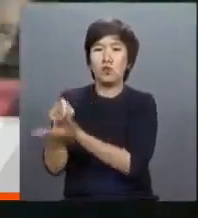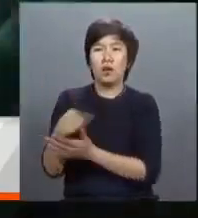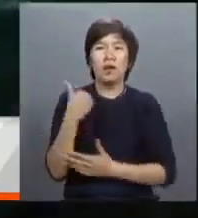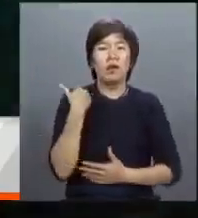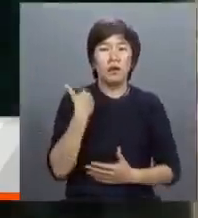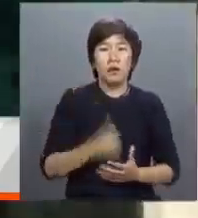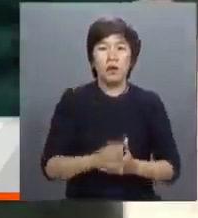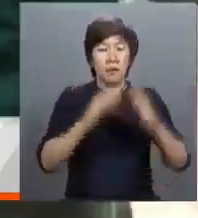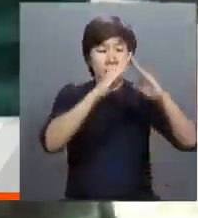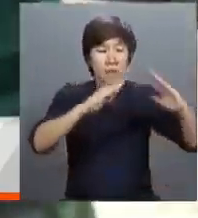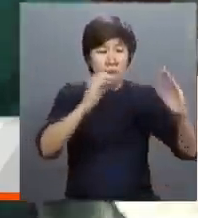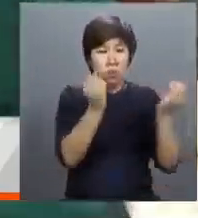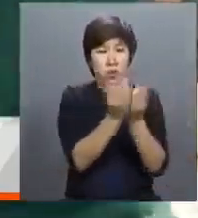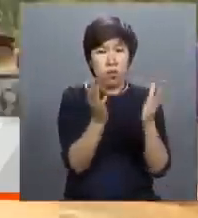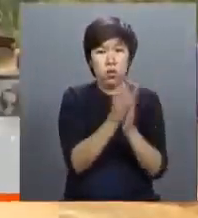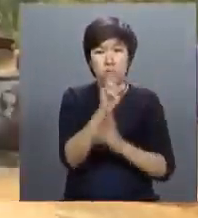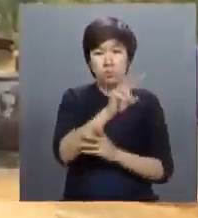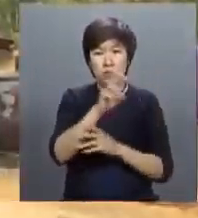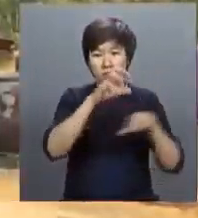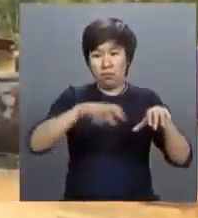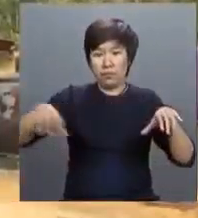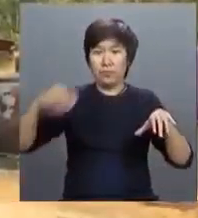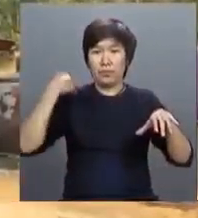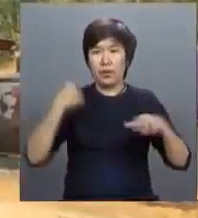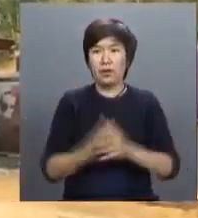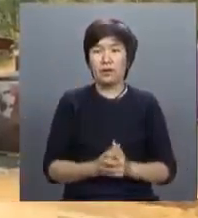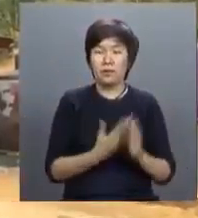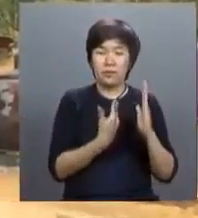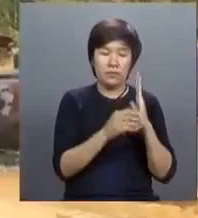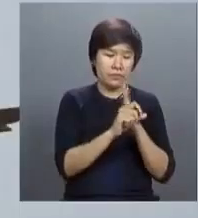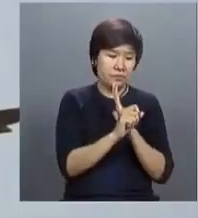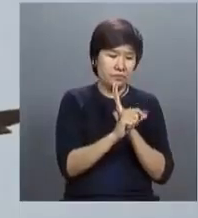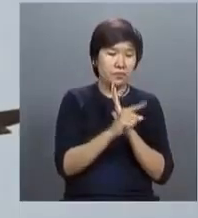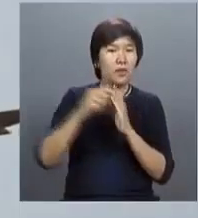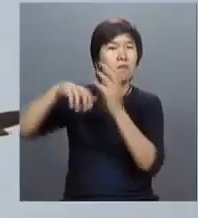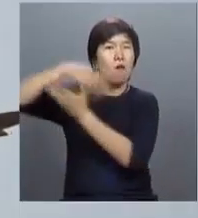ซึ่งมีบ้านเสียหายกว่า200หลังส่วนที่จังหวัดศรีสะเกษก็เกิดพายุ